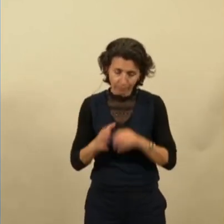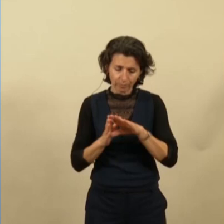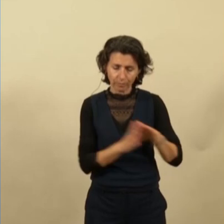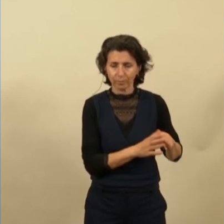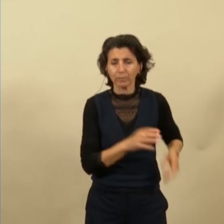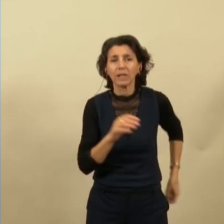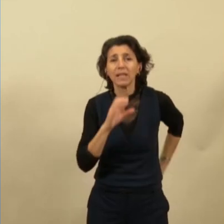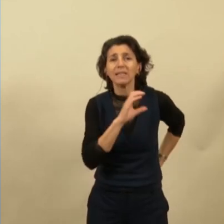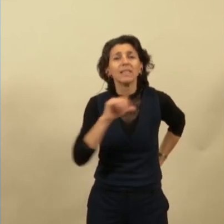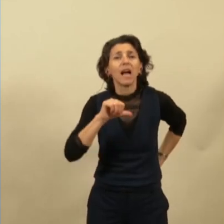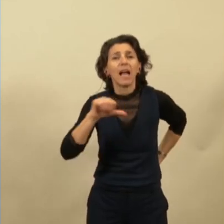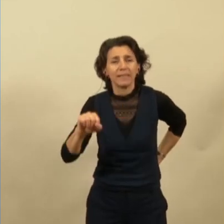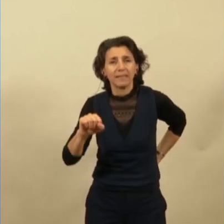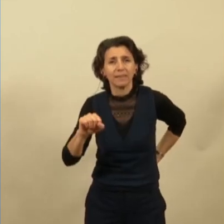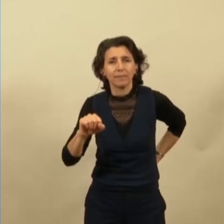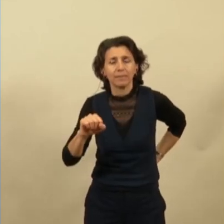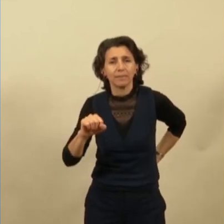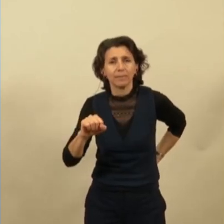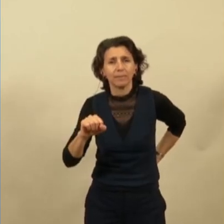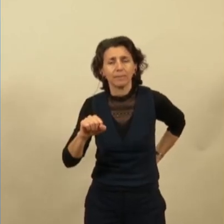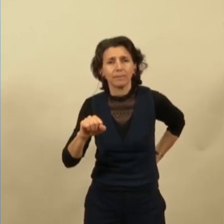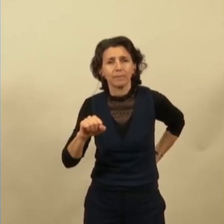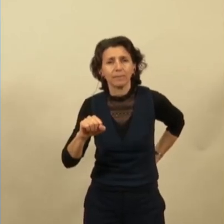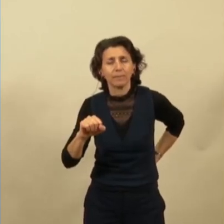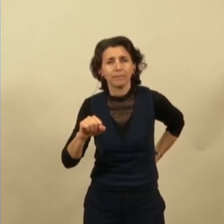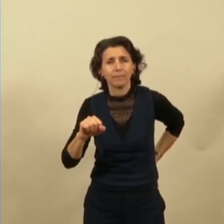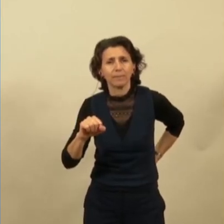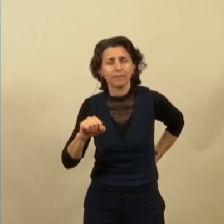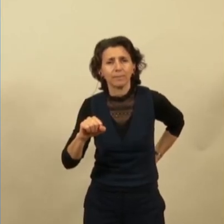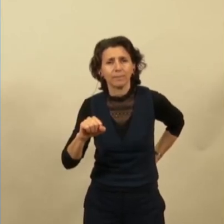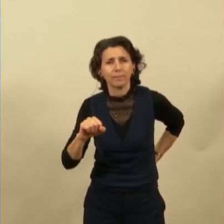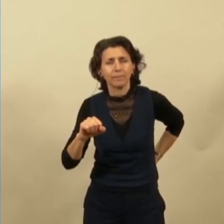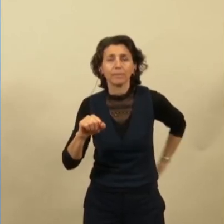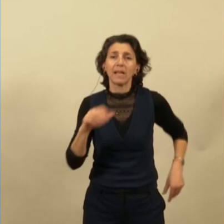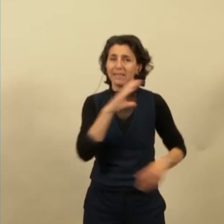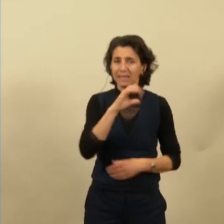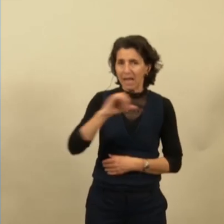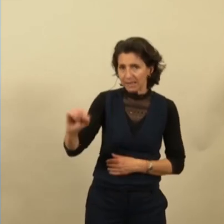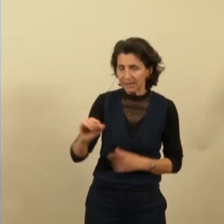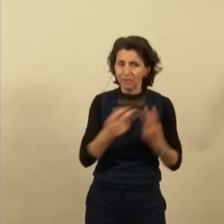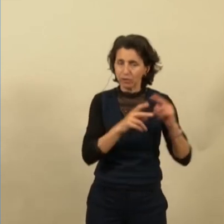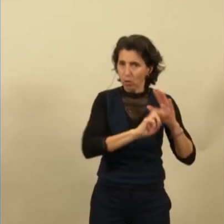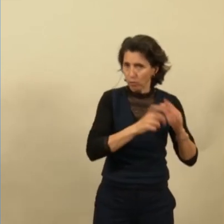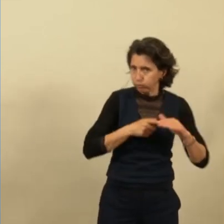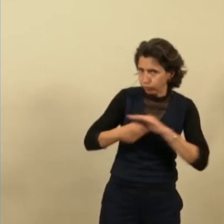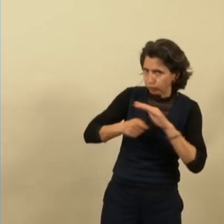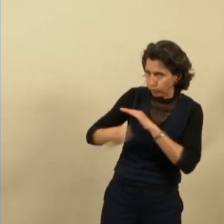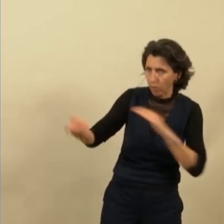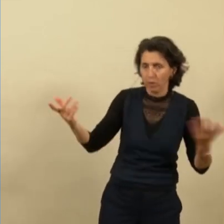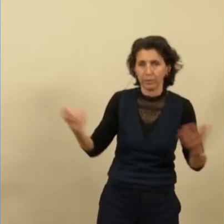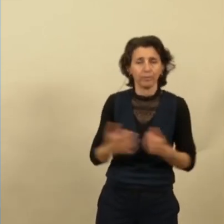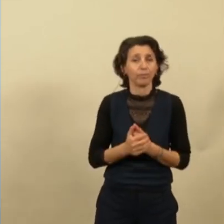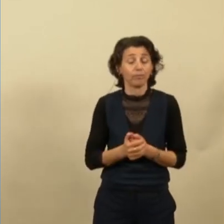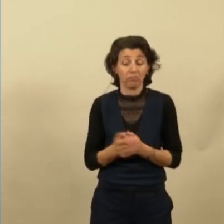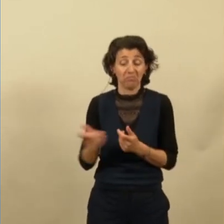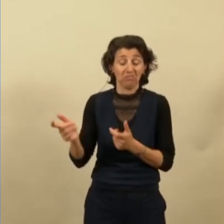largement financé par la Ville de Grenoble sa gestion interroge également notamment concernant les marchés